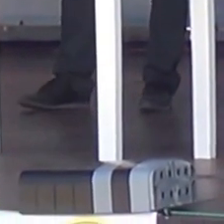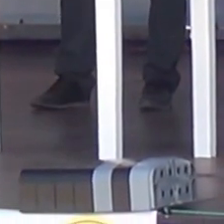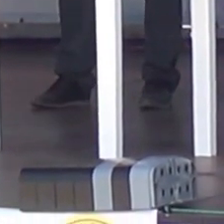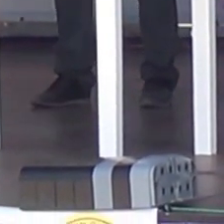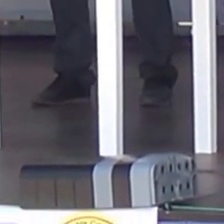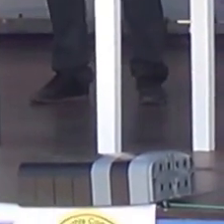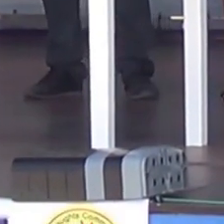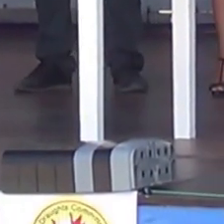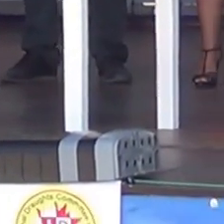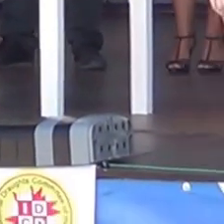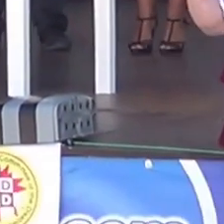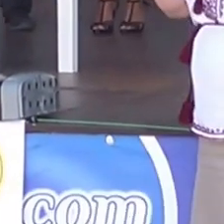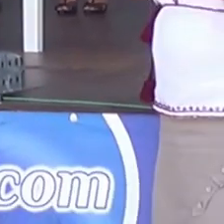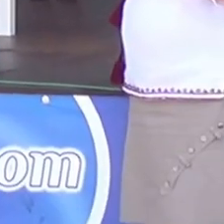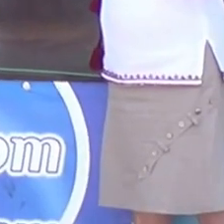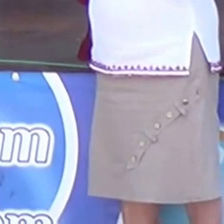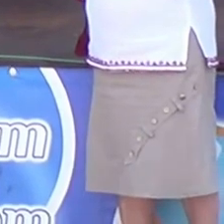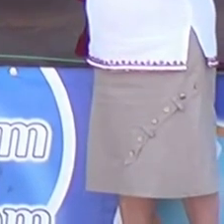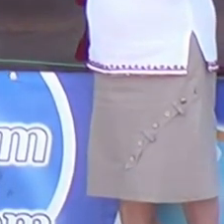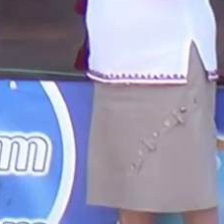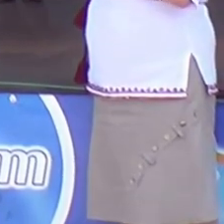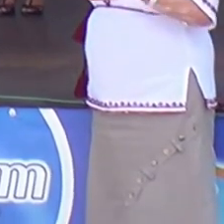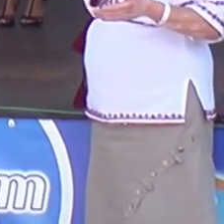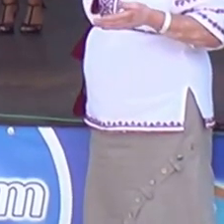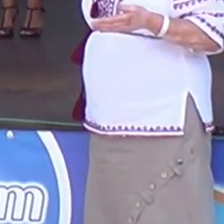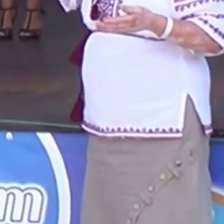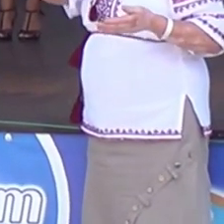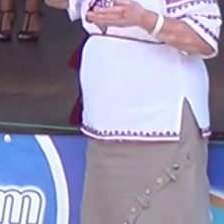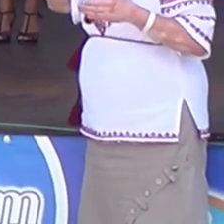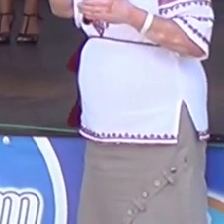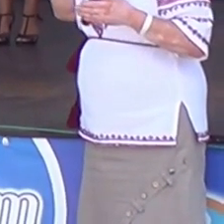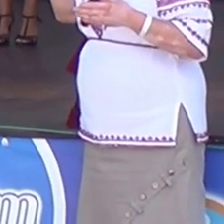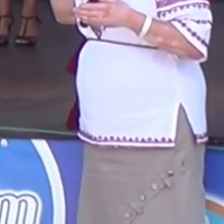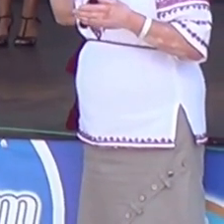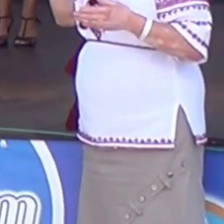уважаемые гости, уважаемые организаторы, уважаемый господин Лангин, господин Янев.